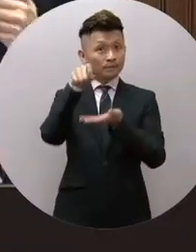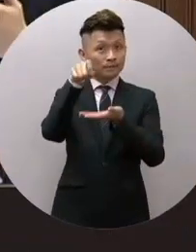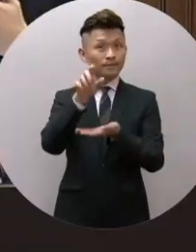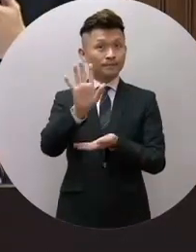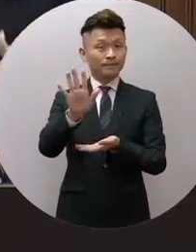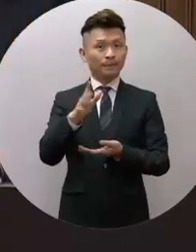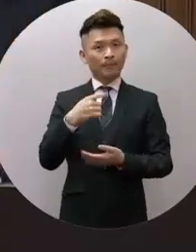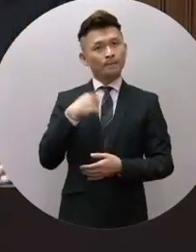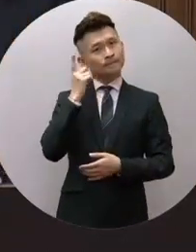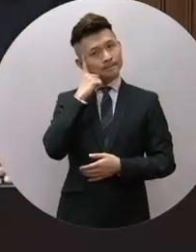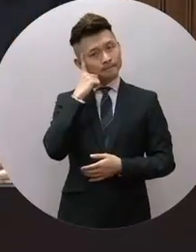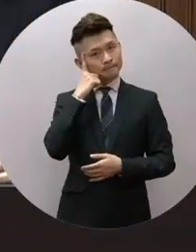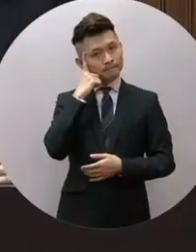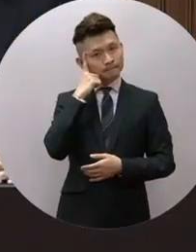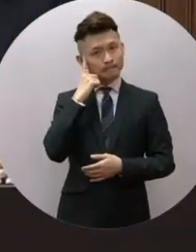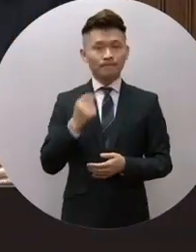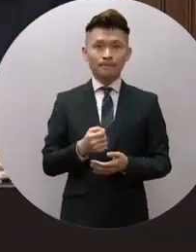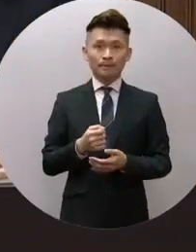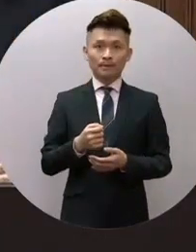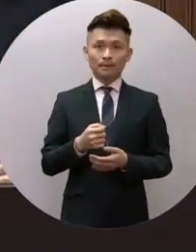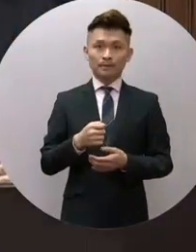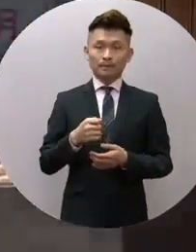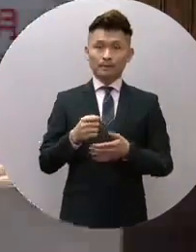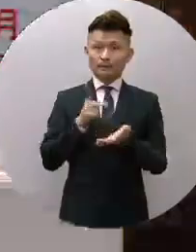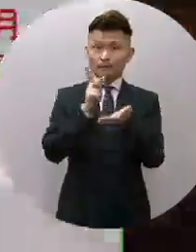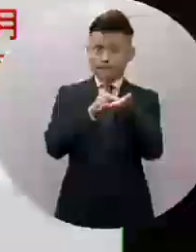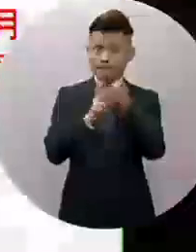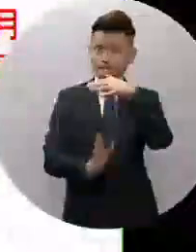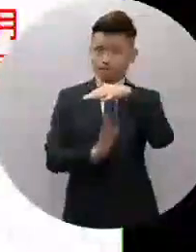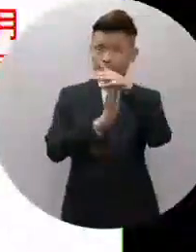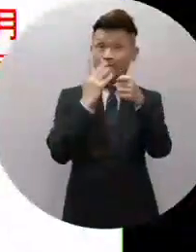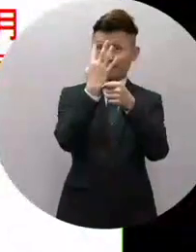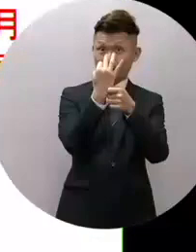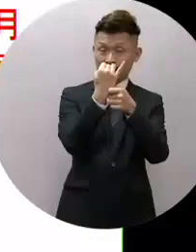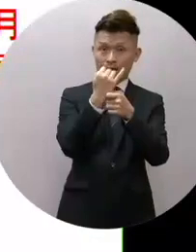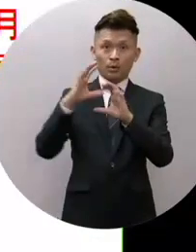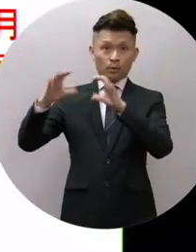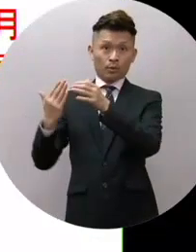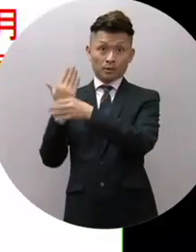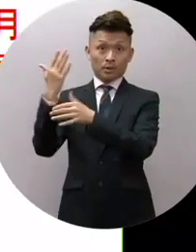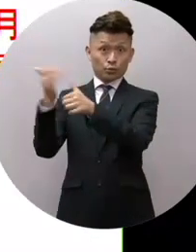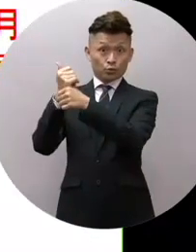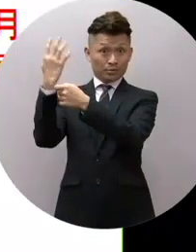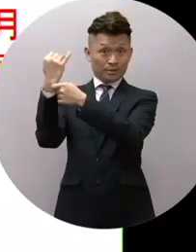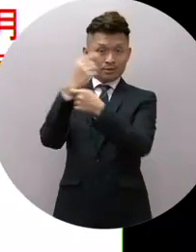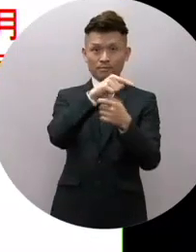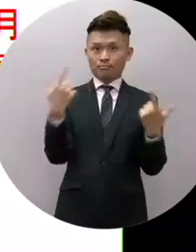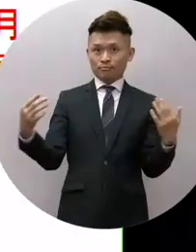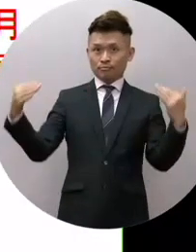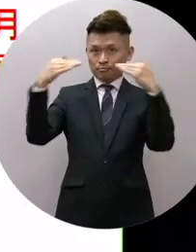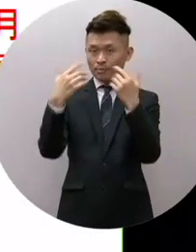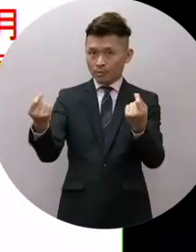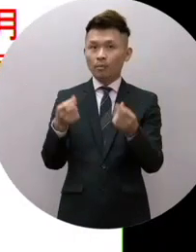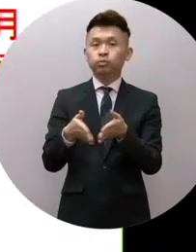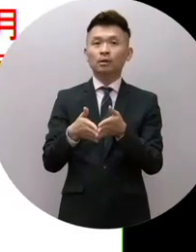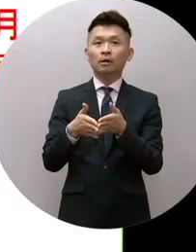就是说我的看法是应该要把我们的年限呢，把它拉到跟国产署的一致。国产署的年限我们可以说